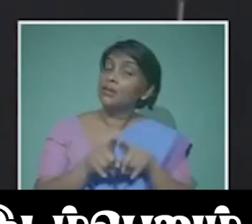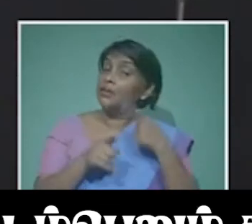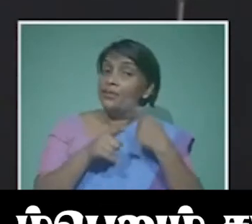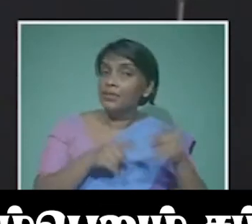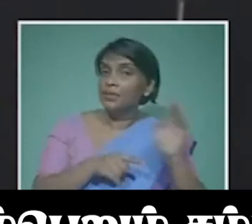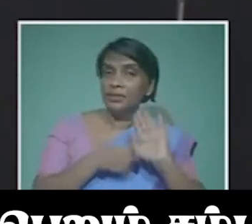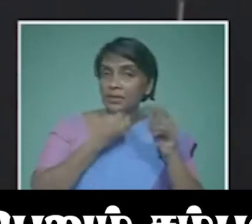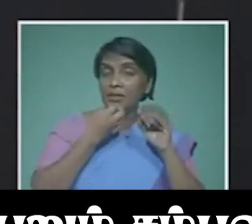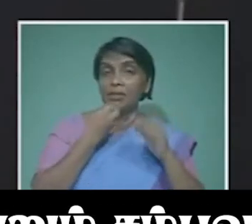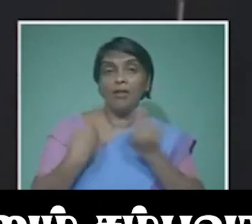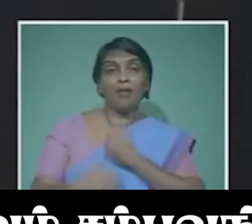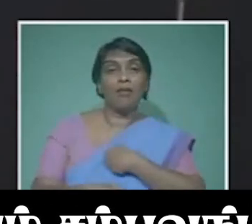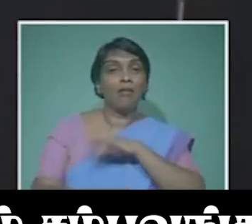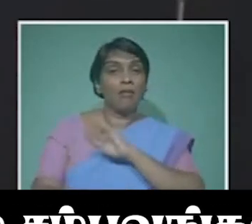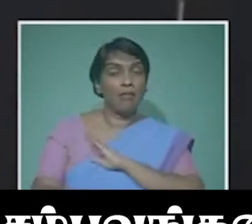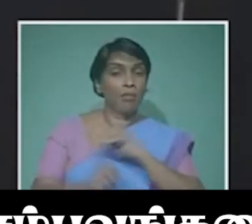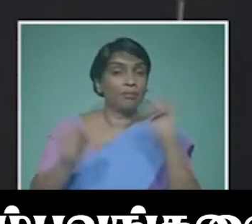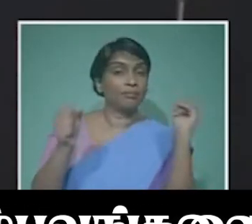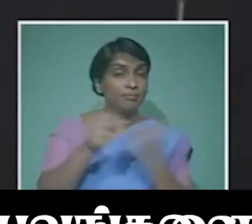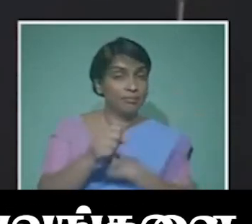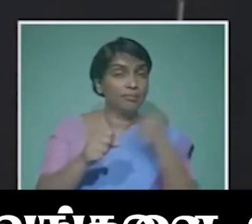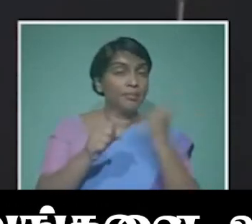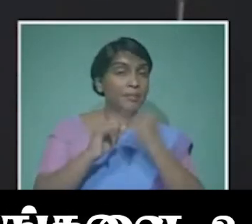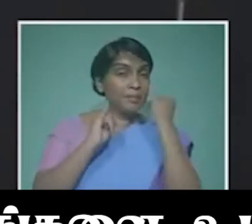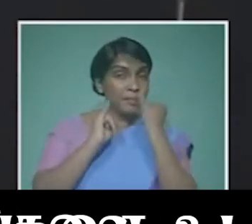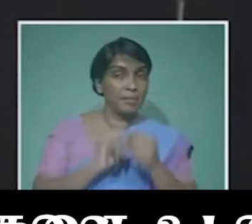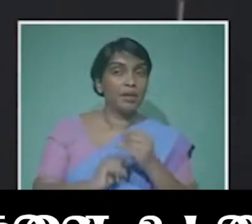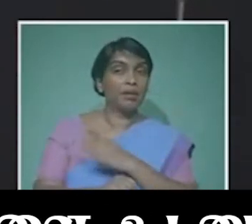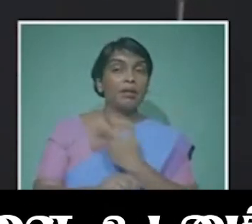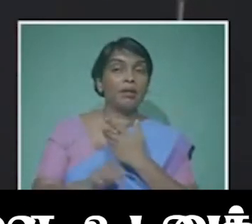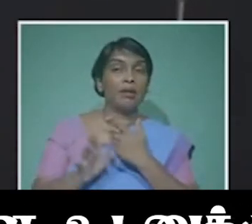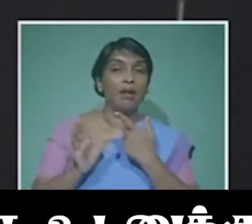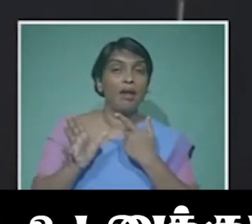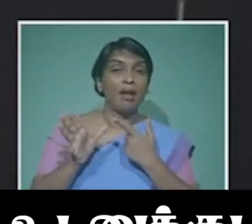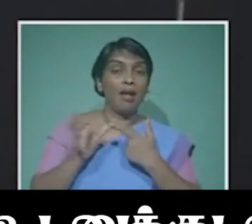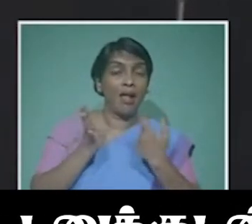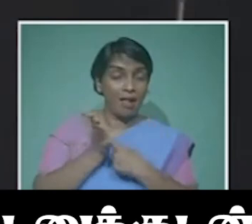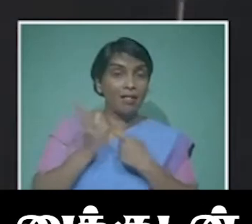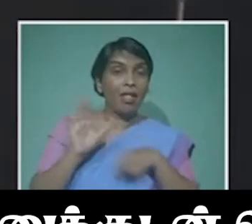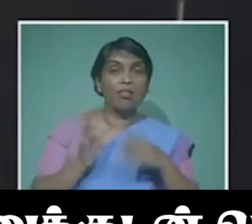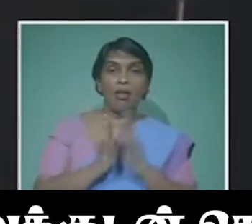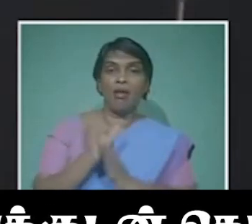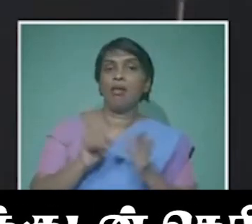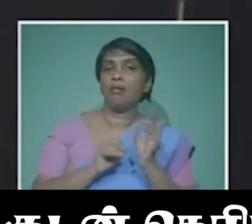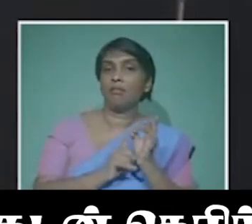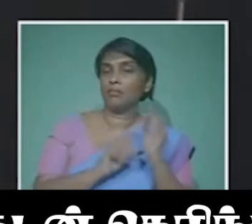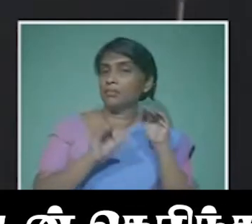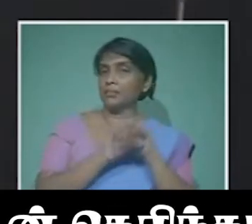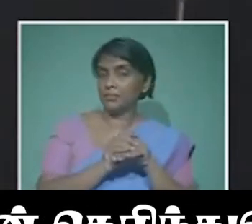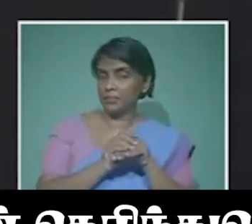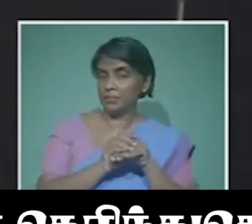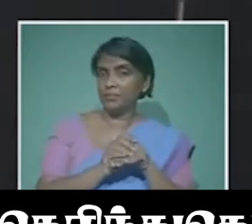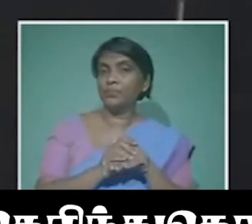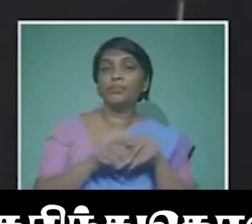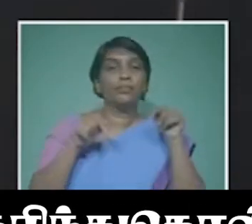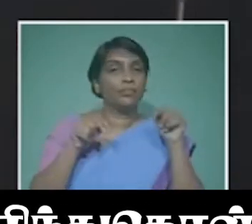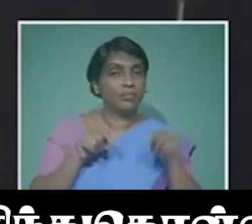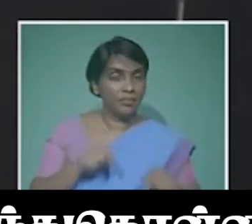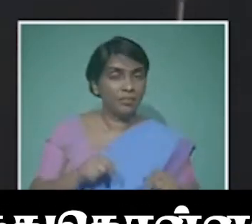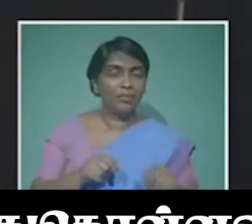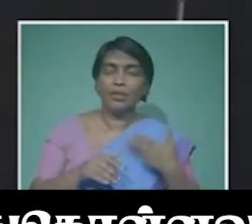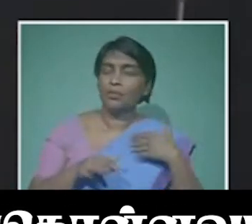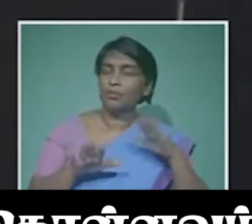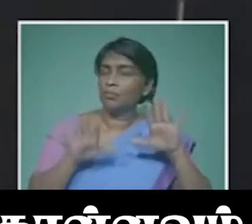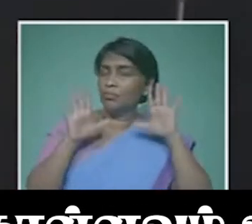ஆடுபவர். ஆகவே இப்படியான நிலையில் ரணில் இன்னும் கொஞ்ச காலம் தான் ஆட்சியில் இருப்பார். ராஜாங்க அமைச்சர்களுக்கு சம்பளம் இல்லை என்று கூறுகிறார்கள், ஆனால் அனைத்து வழிகளிலும் அவர்களுக்கு